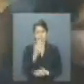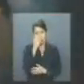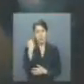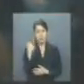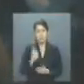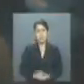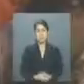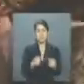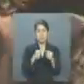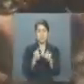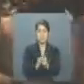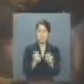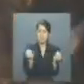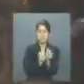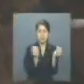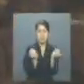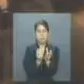าที่รัฐ